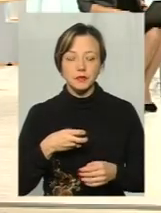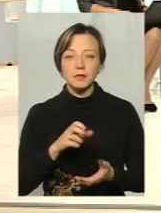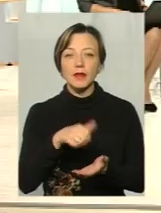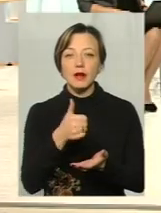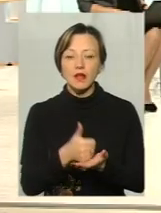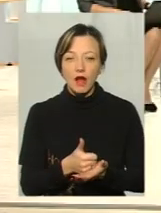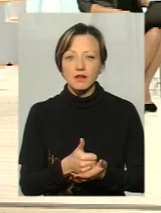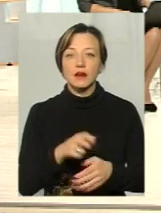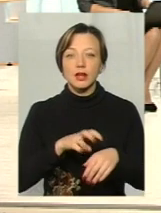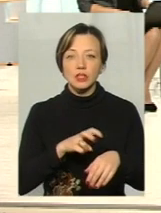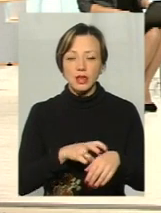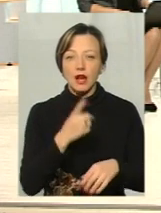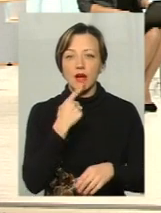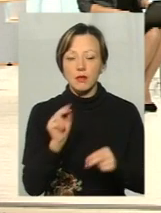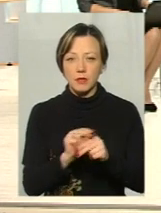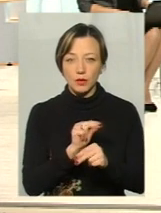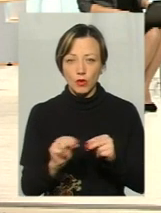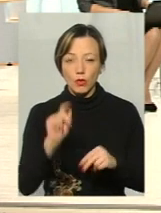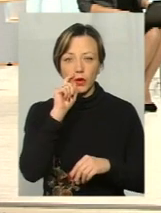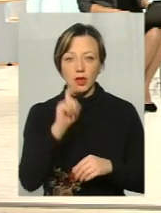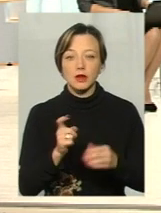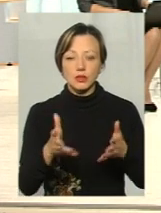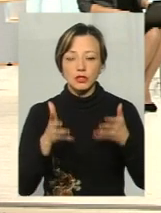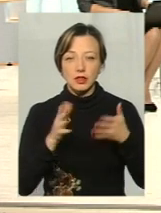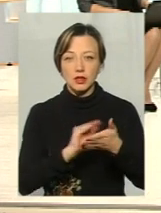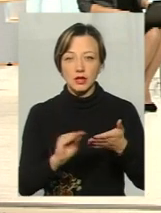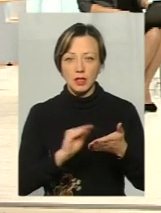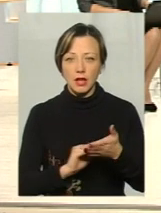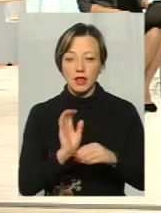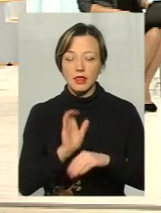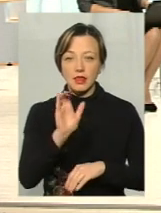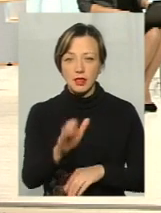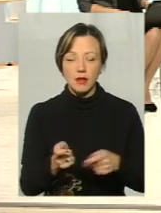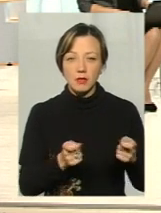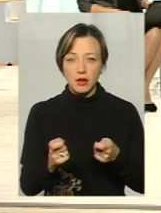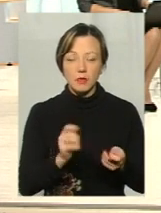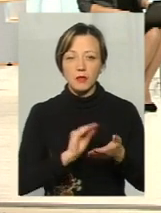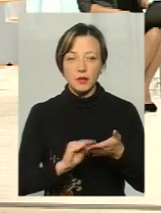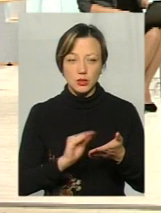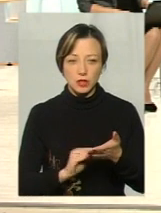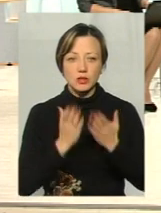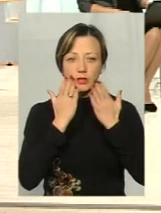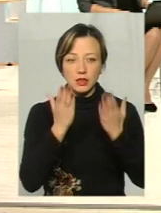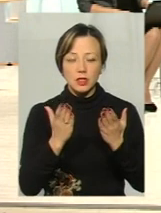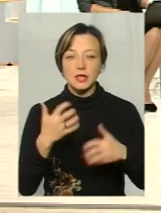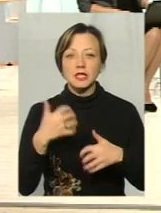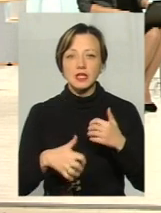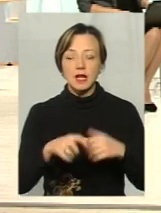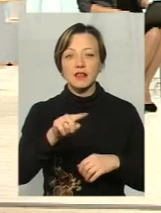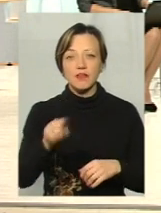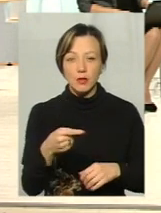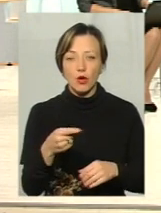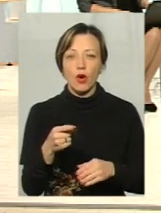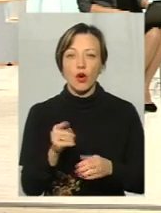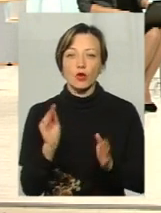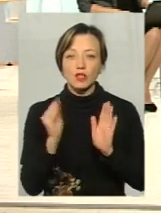главного гематолога Украины Донской Светланы Борисовны, где она четко на департамент отправила и пишет. Зачитайте, пожалуйста. Серед вимог